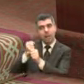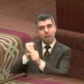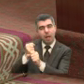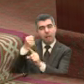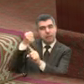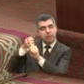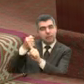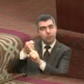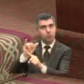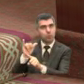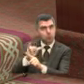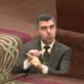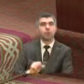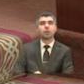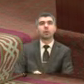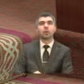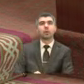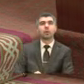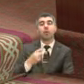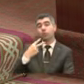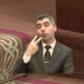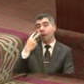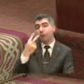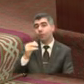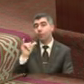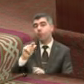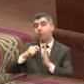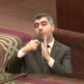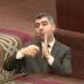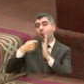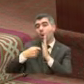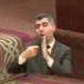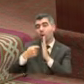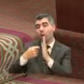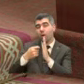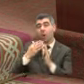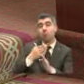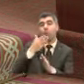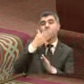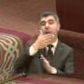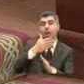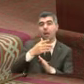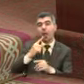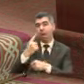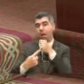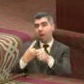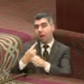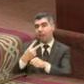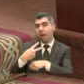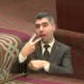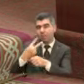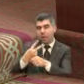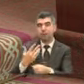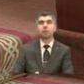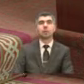حاليا وتمارس في الرياضة، ما هي المشاريع التي ستنجز وفي أي أفق واش سنة ولا سنتين، ثم أيضا